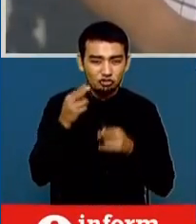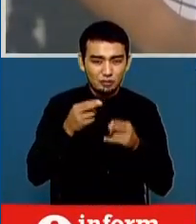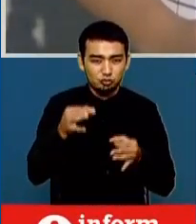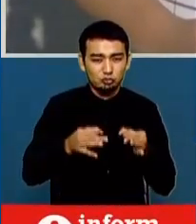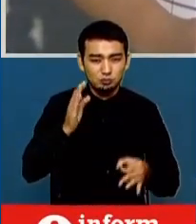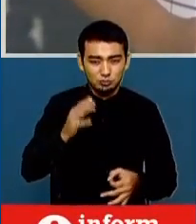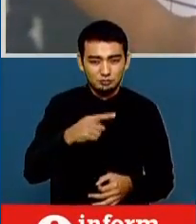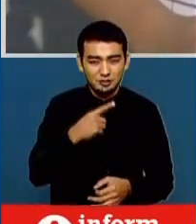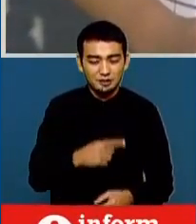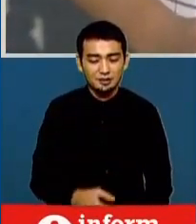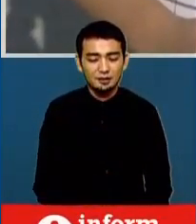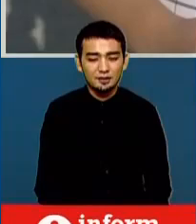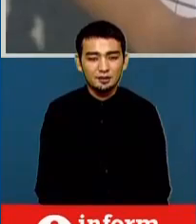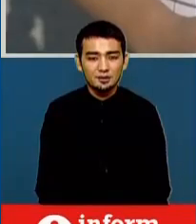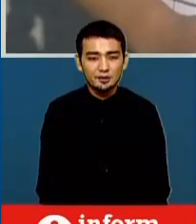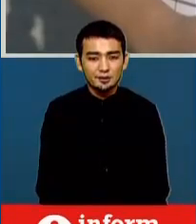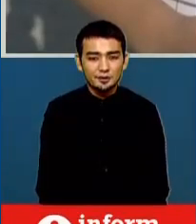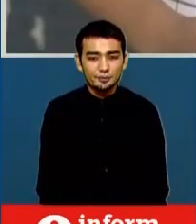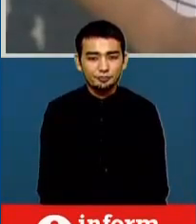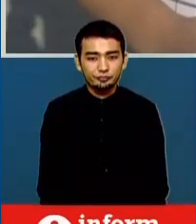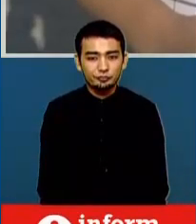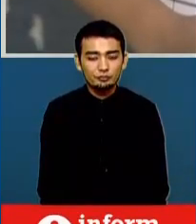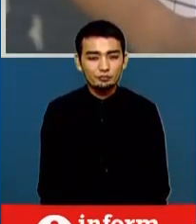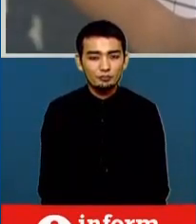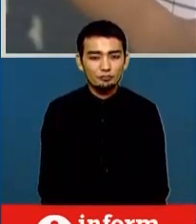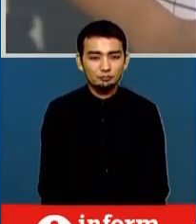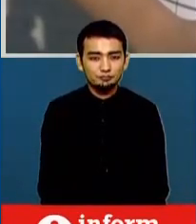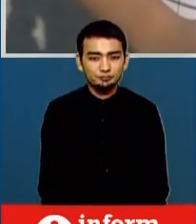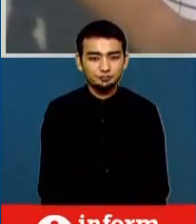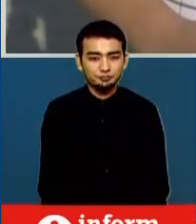деп отыр. Абай Нұржанұлы, Информбюро, Қызылорда облысы.